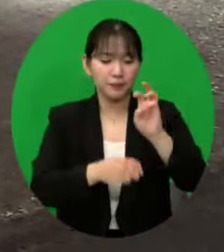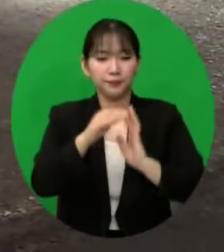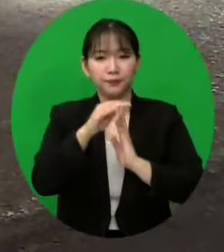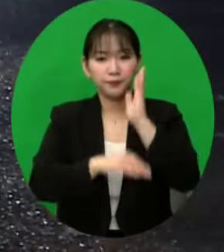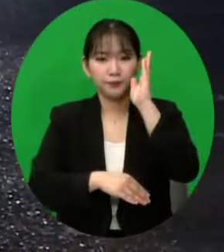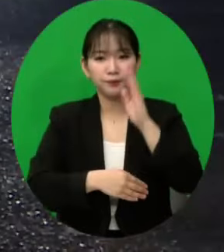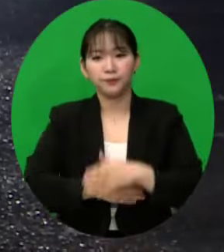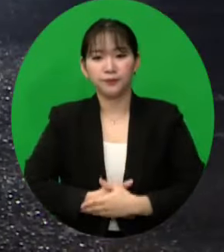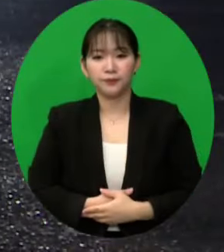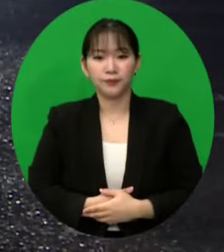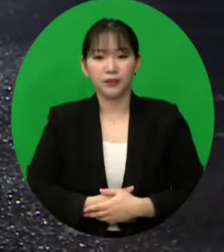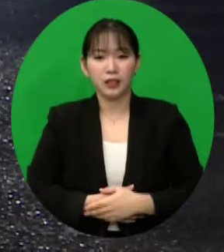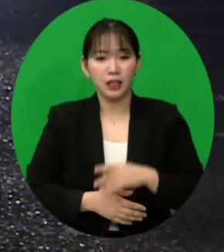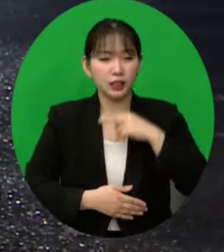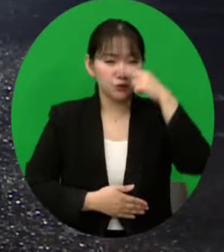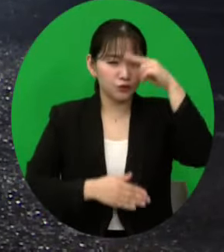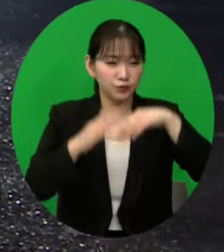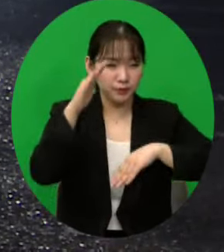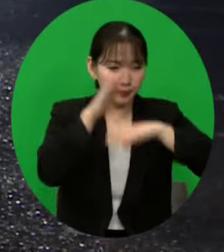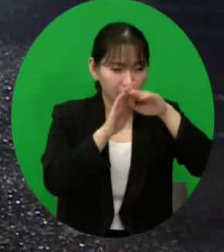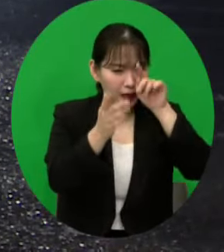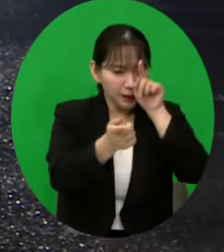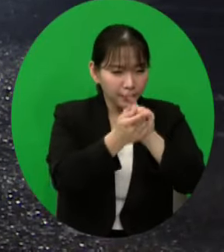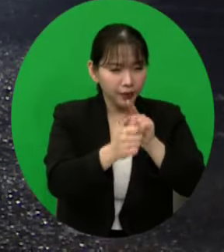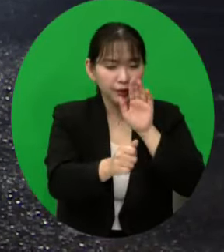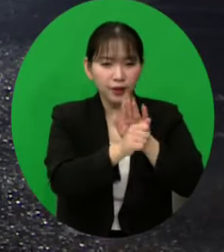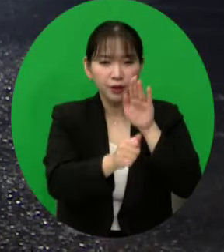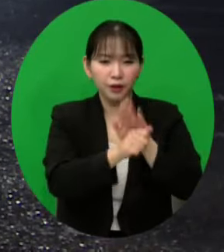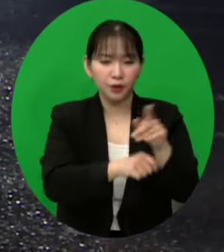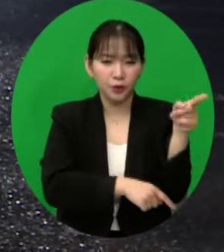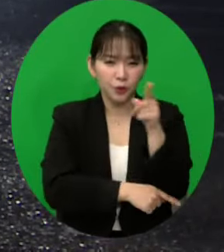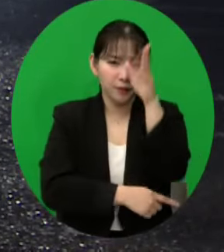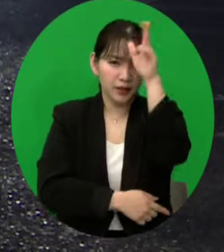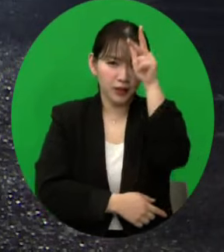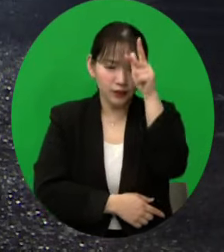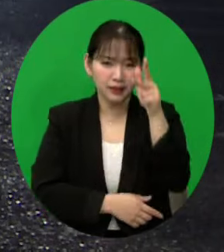넘습니다. 주취자를 상대로 민원을 처리하는 소방과